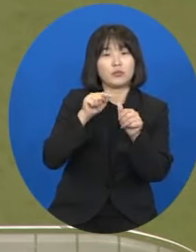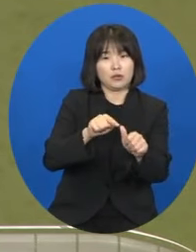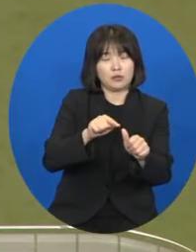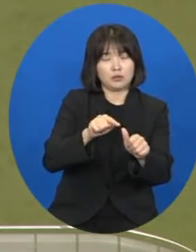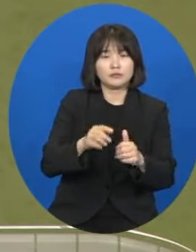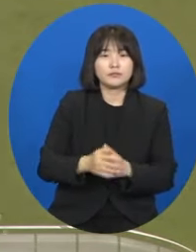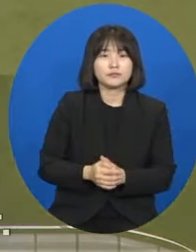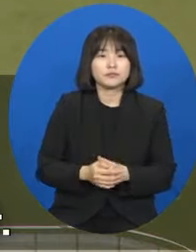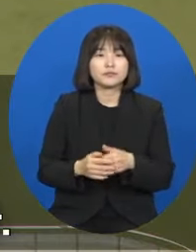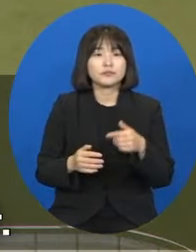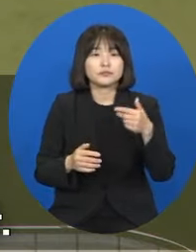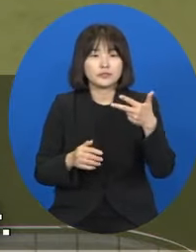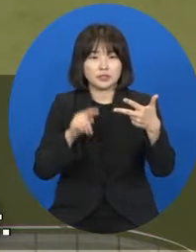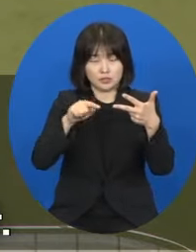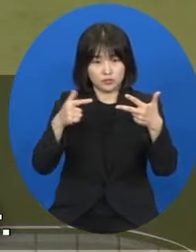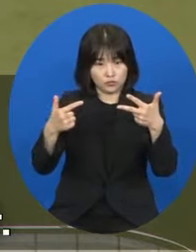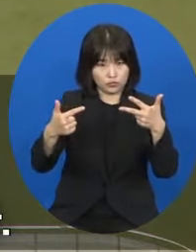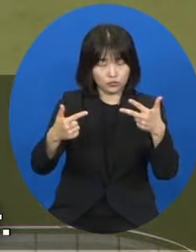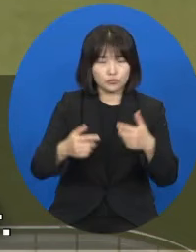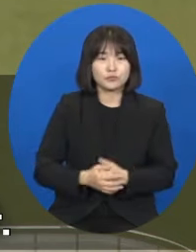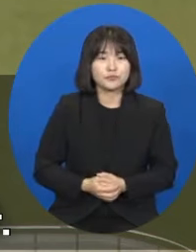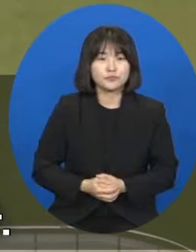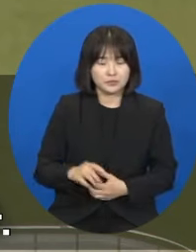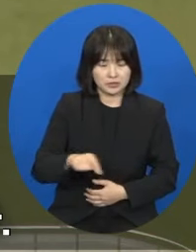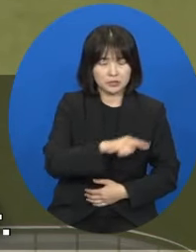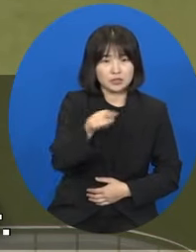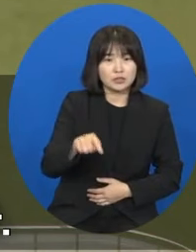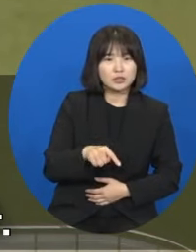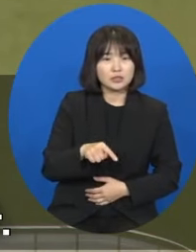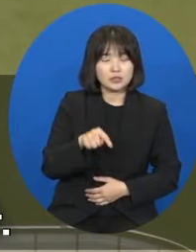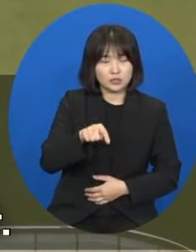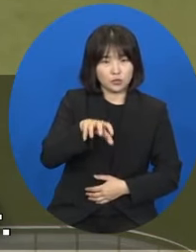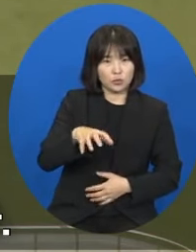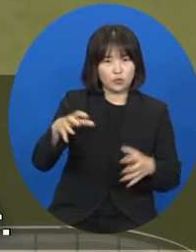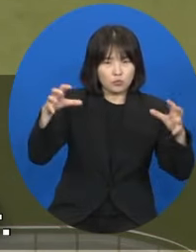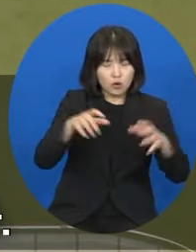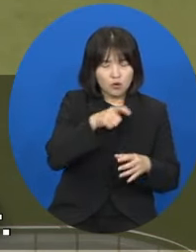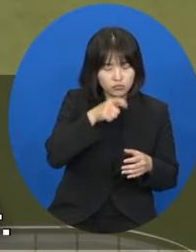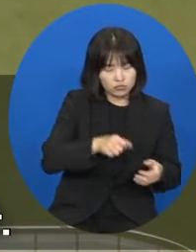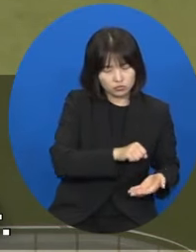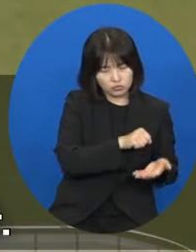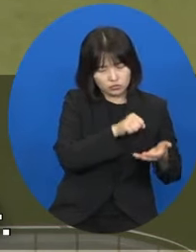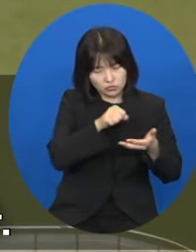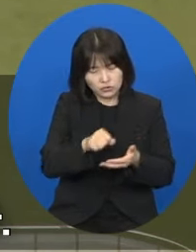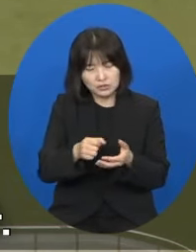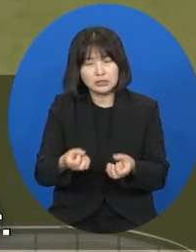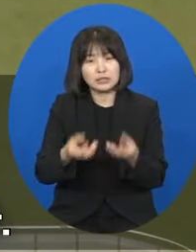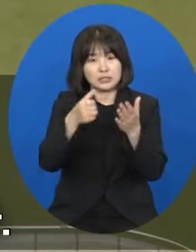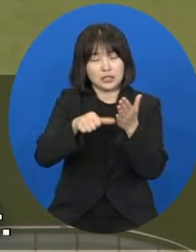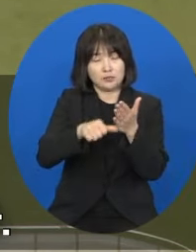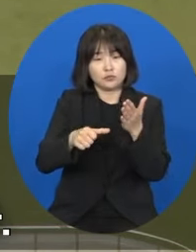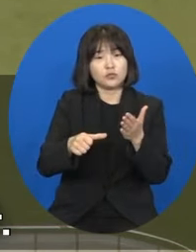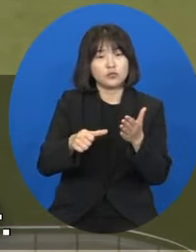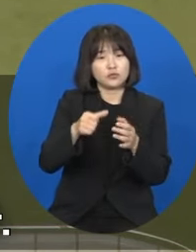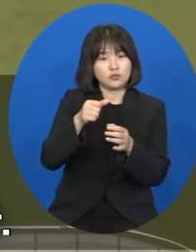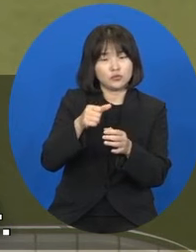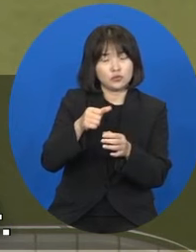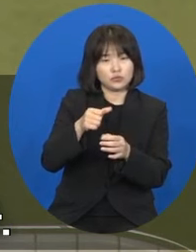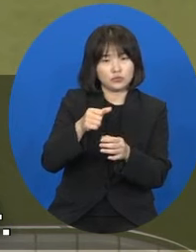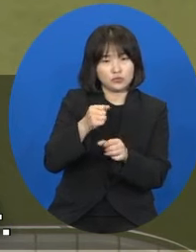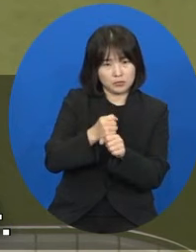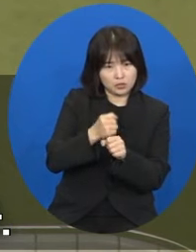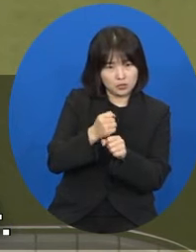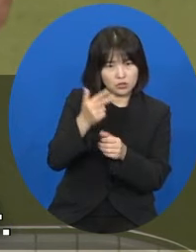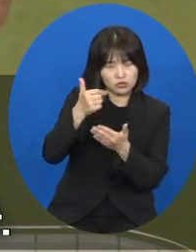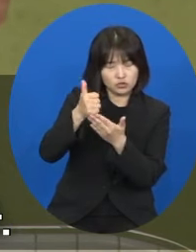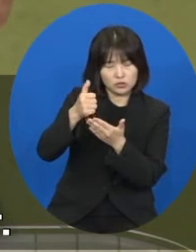자, 6절 말씀에 보시면 그들은 미스바에 모여서 물을 기르다가 그것을 제물로 삼아 주님 앞에 쏟아붓고